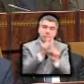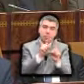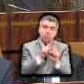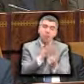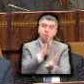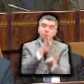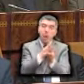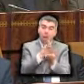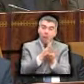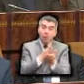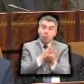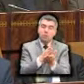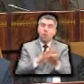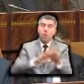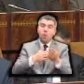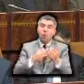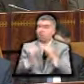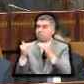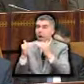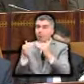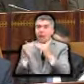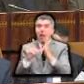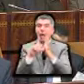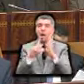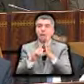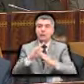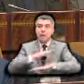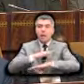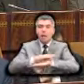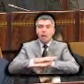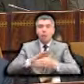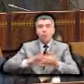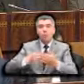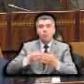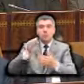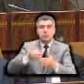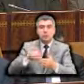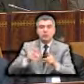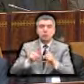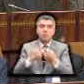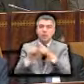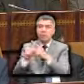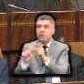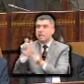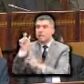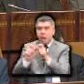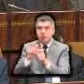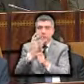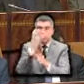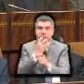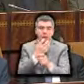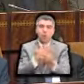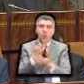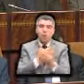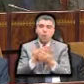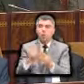الجيدة وتكافؤ الفرص وسمو القانون بعيدا عن كل ما من شأن ان يؤرق الساكنة والمتدخلين كمستغلين من